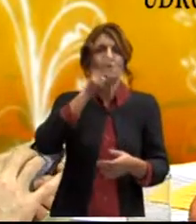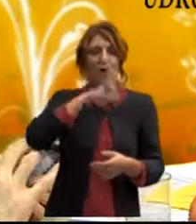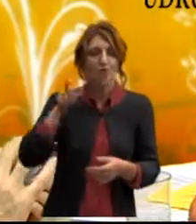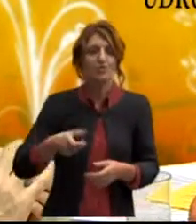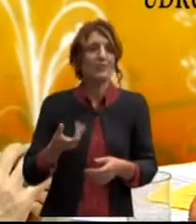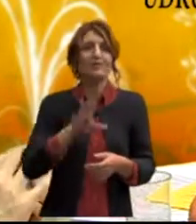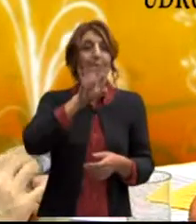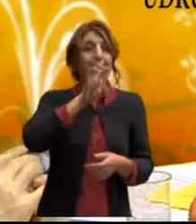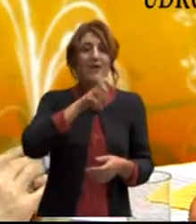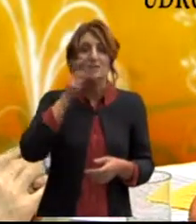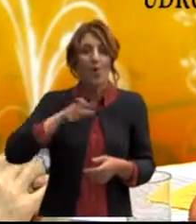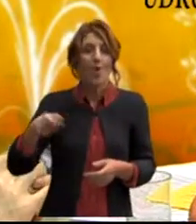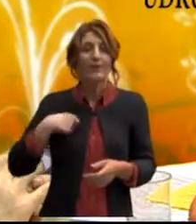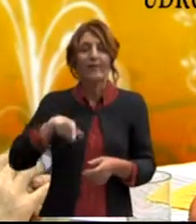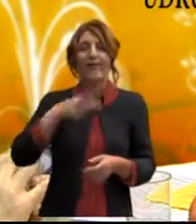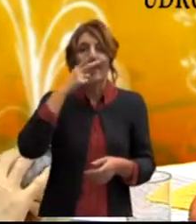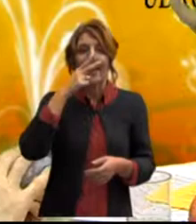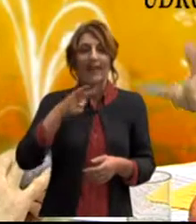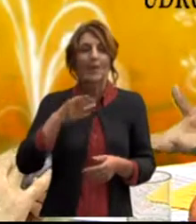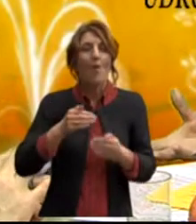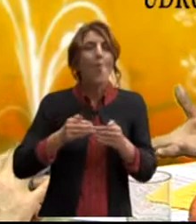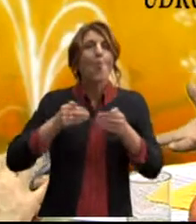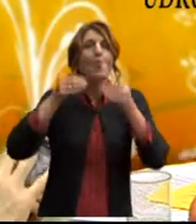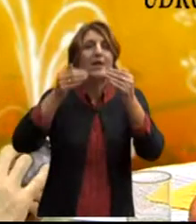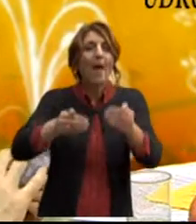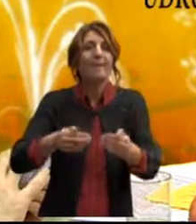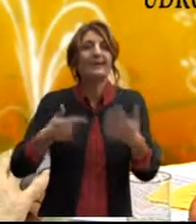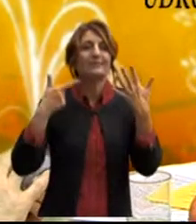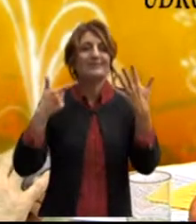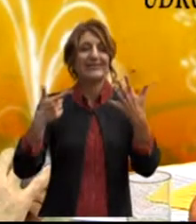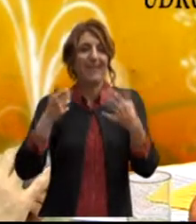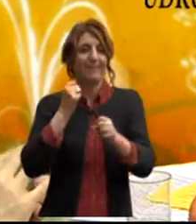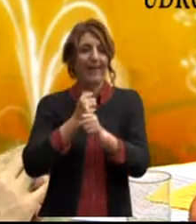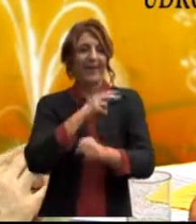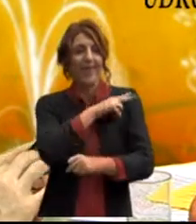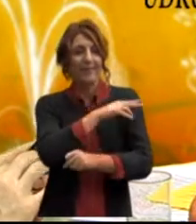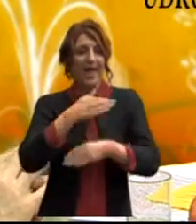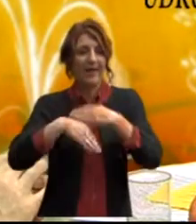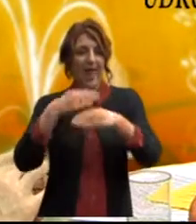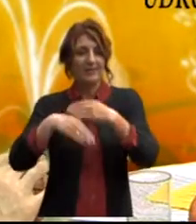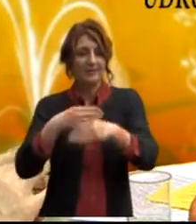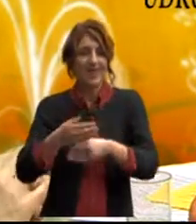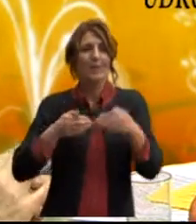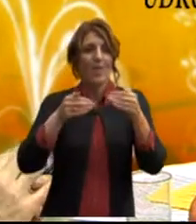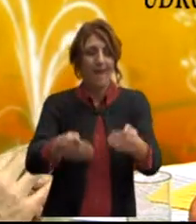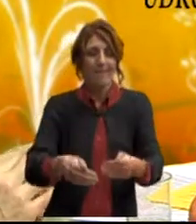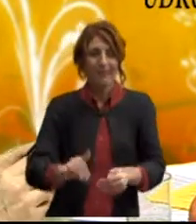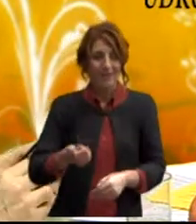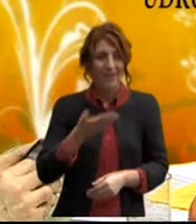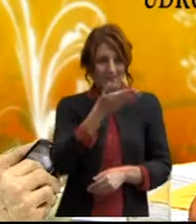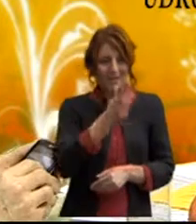Oni gledaju 7 generacija unaprijed. Je li se vama čini, profesor Jakovljeći, da smo